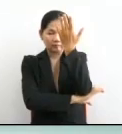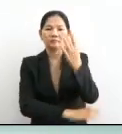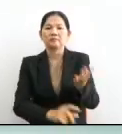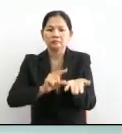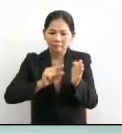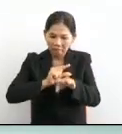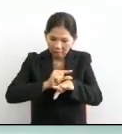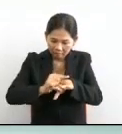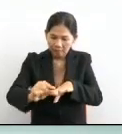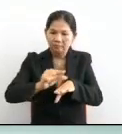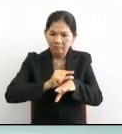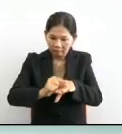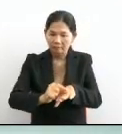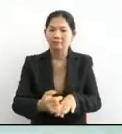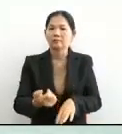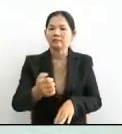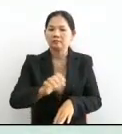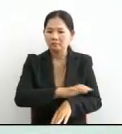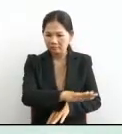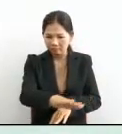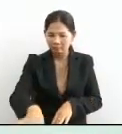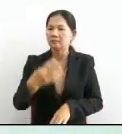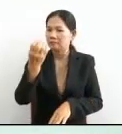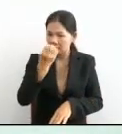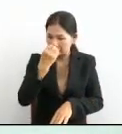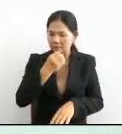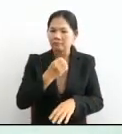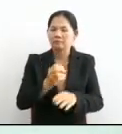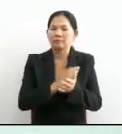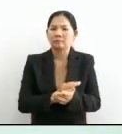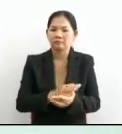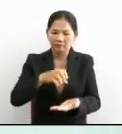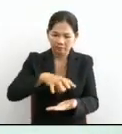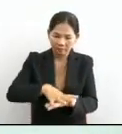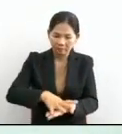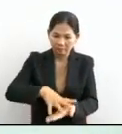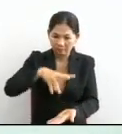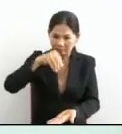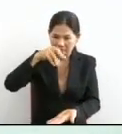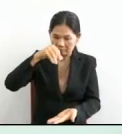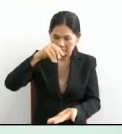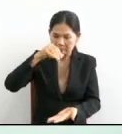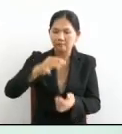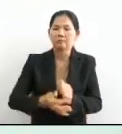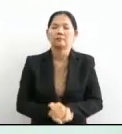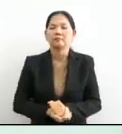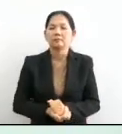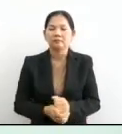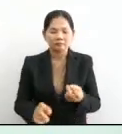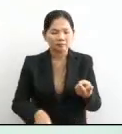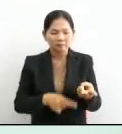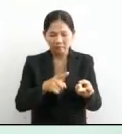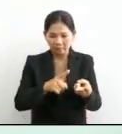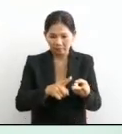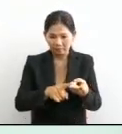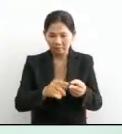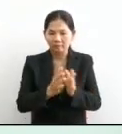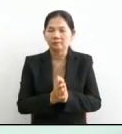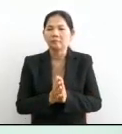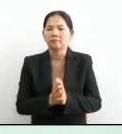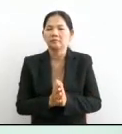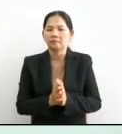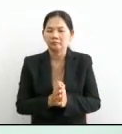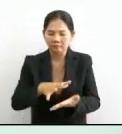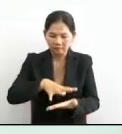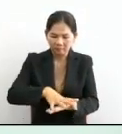chân này thưa chia chấm này sáng nâng phò lật chìa mà sáng mì chà chấm lại tìm pí kê ăn